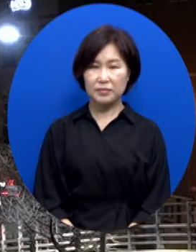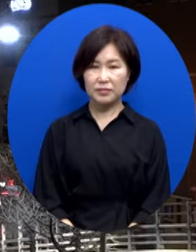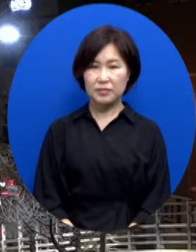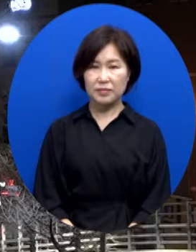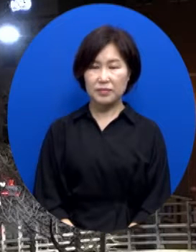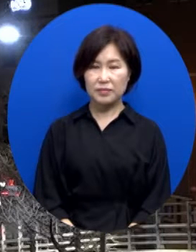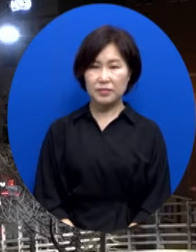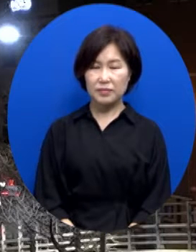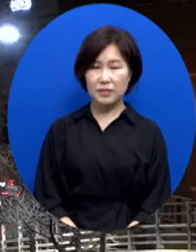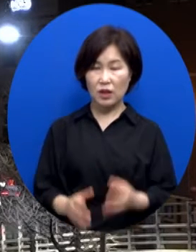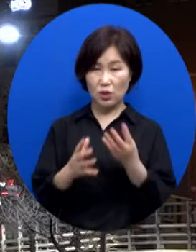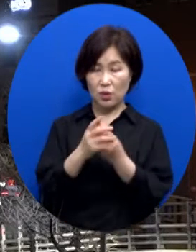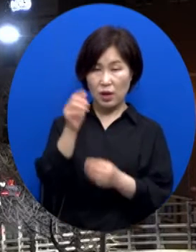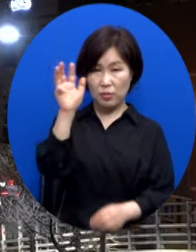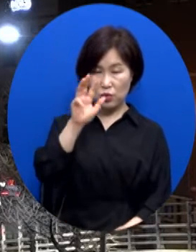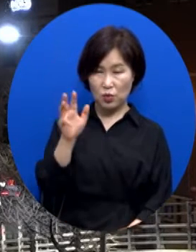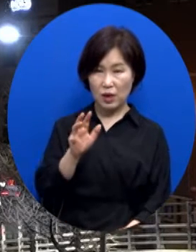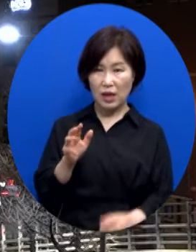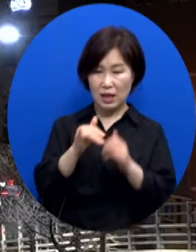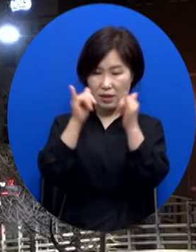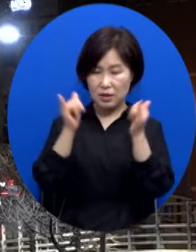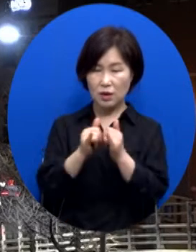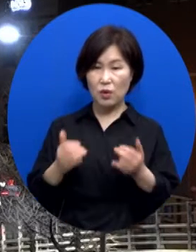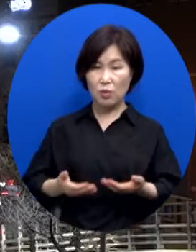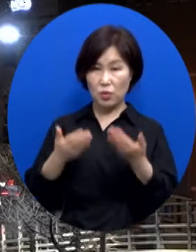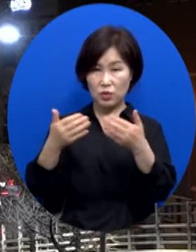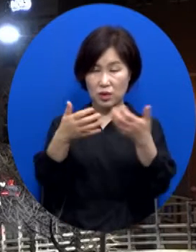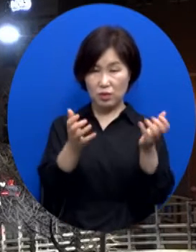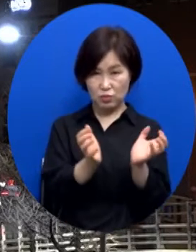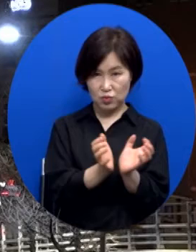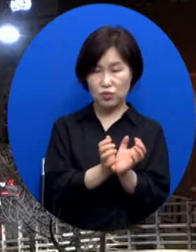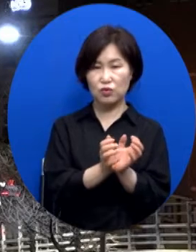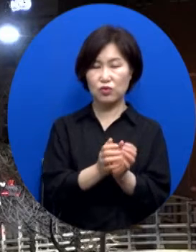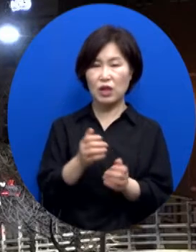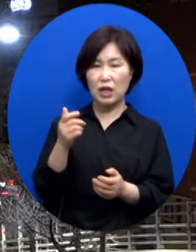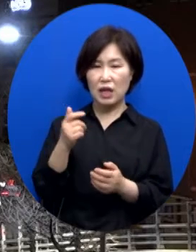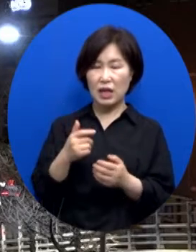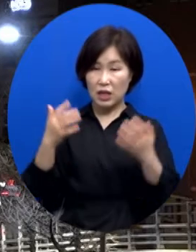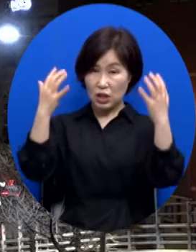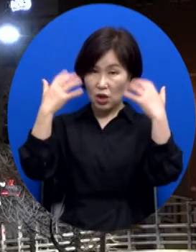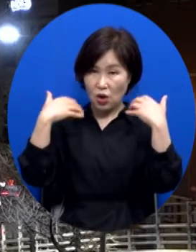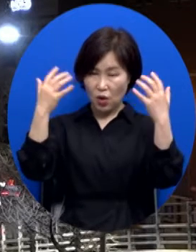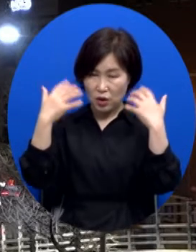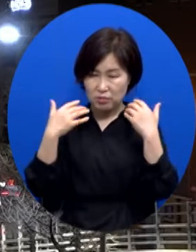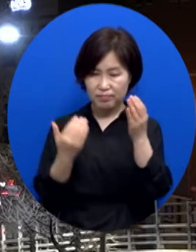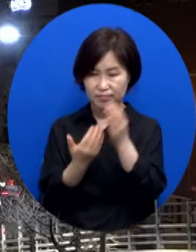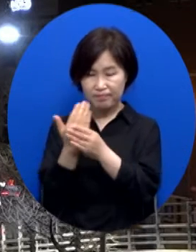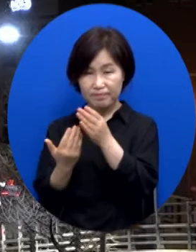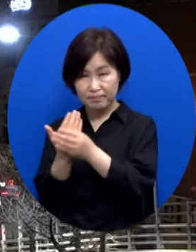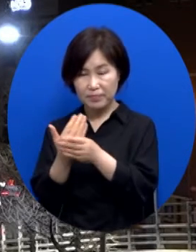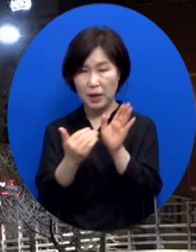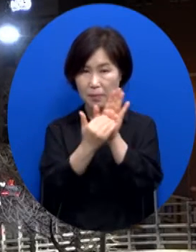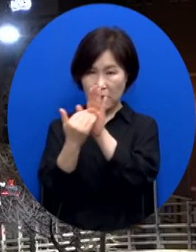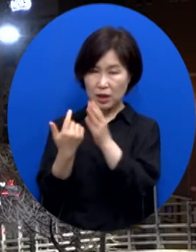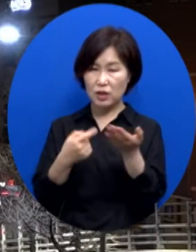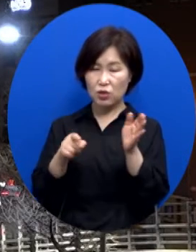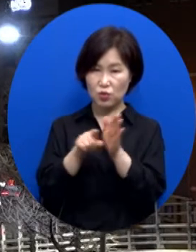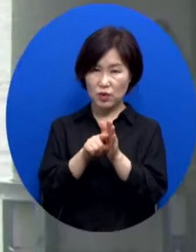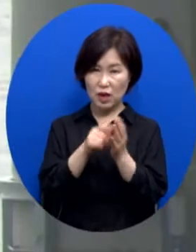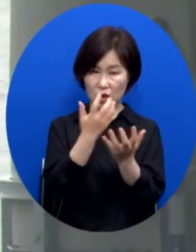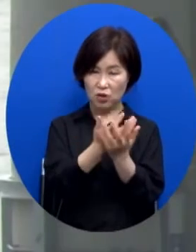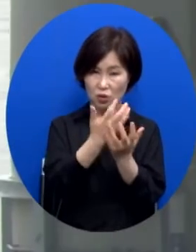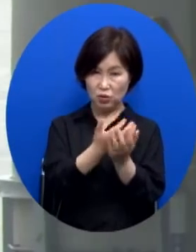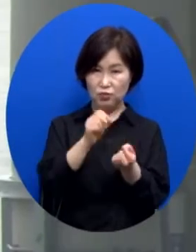대한예수교장로의 통합총회 사회봉사부가 전국 노회에 여름철 재해 예방과 관리 안내에 관한 공문을 발송했습니다.